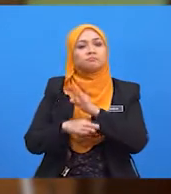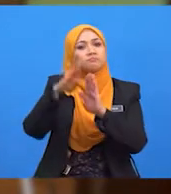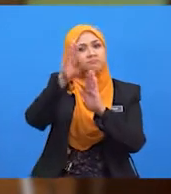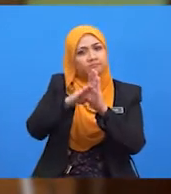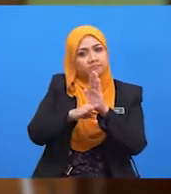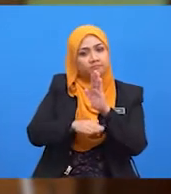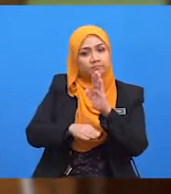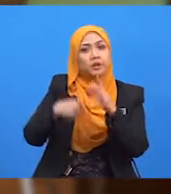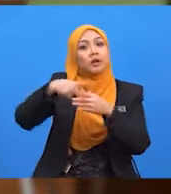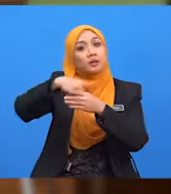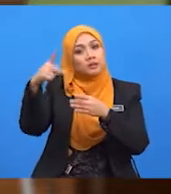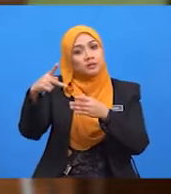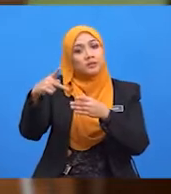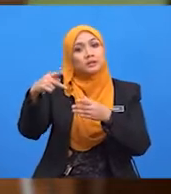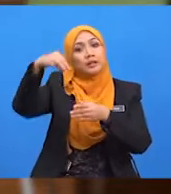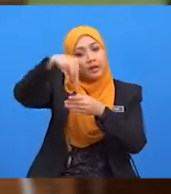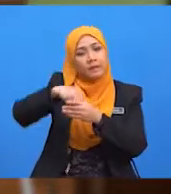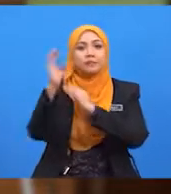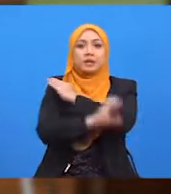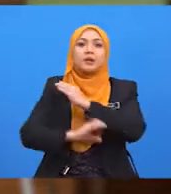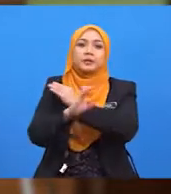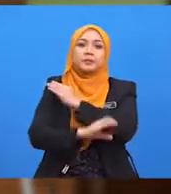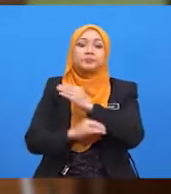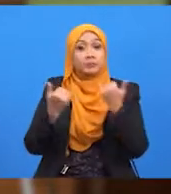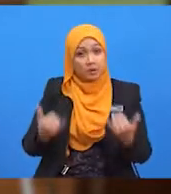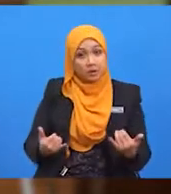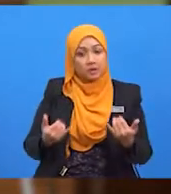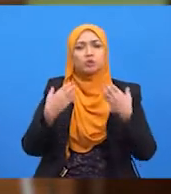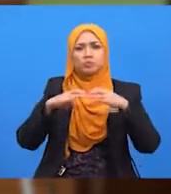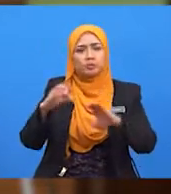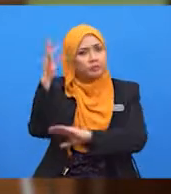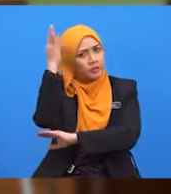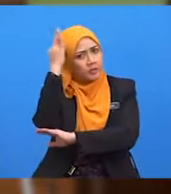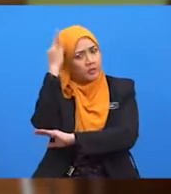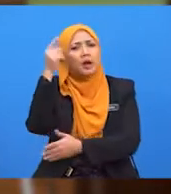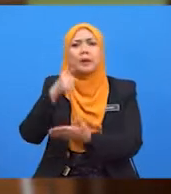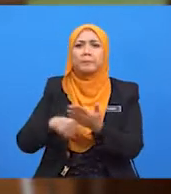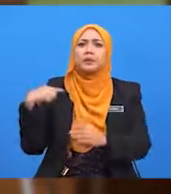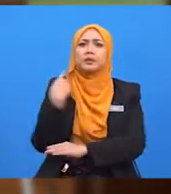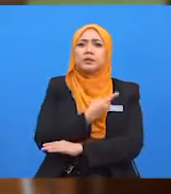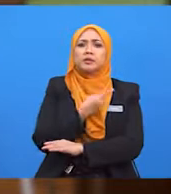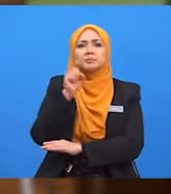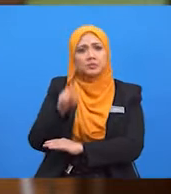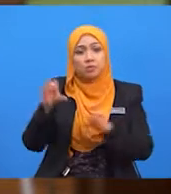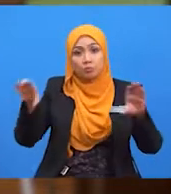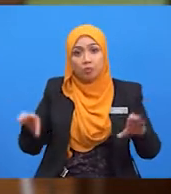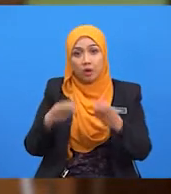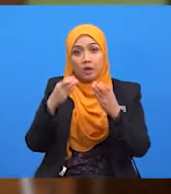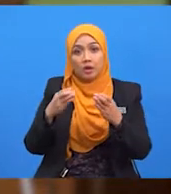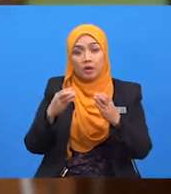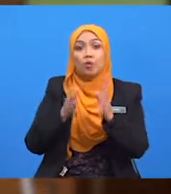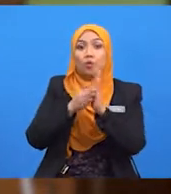fikirkan apa yang patut dilakukan oleh negara B supaya dapat melindungi industri